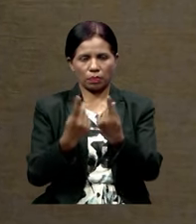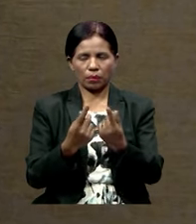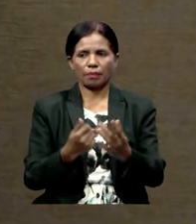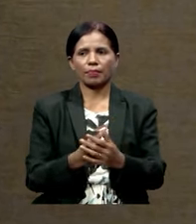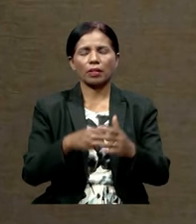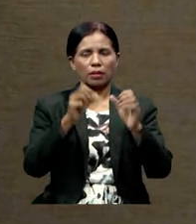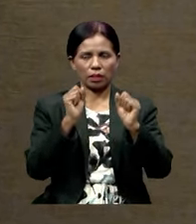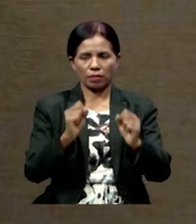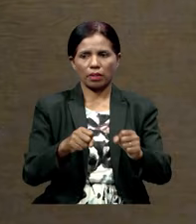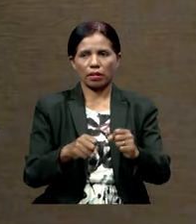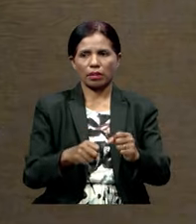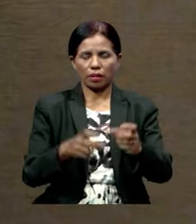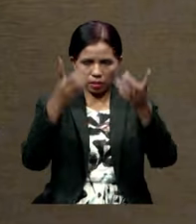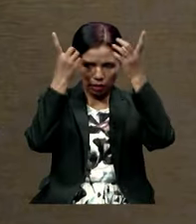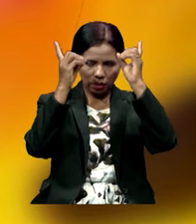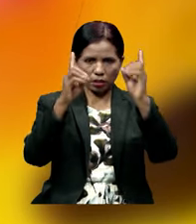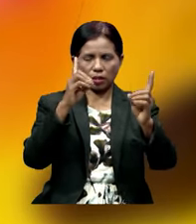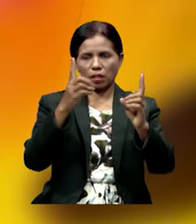odi bele defini conava